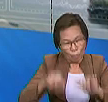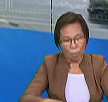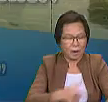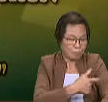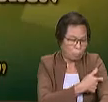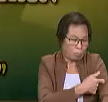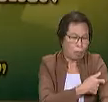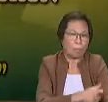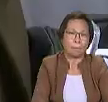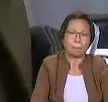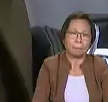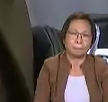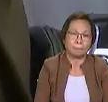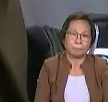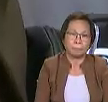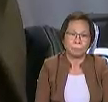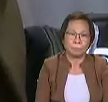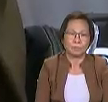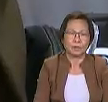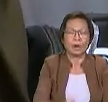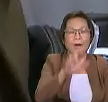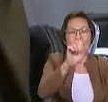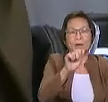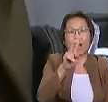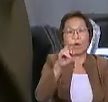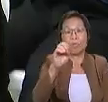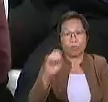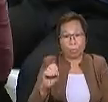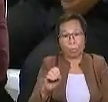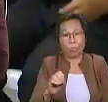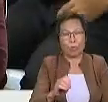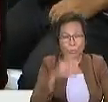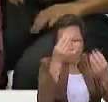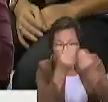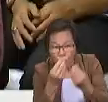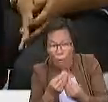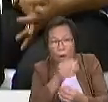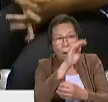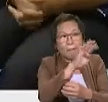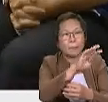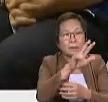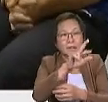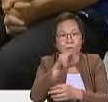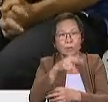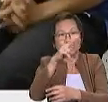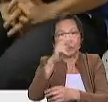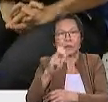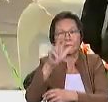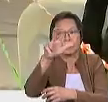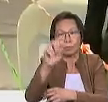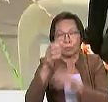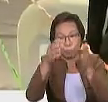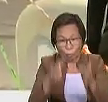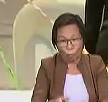divaksin melalui ravo juga bancian dilaksanakan 40 3330